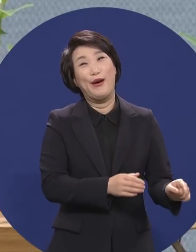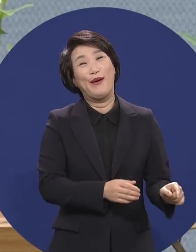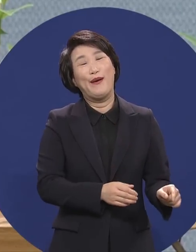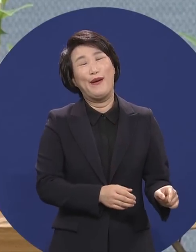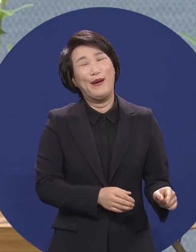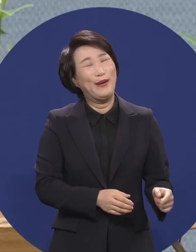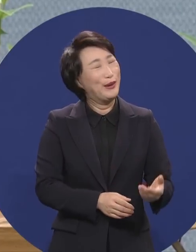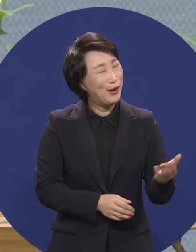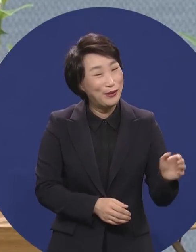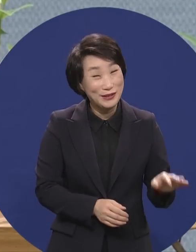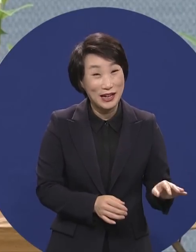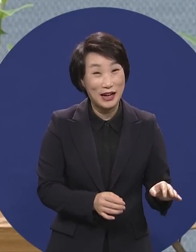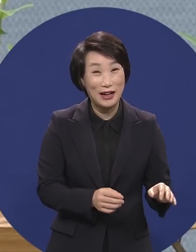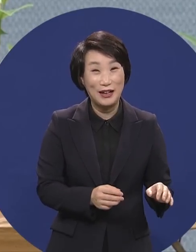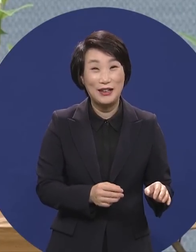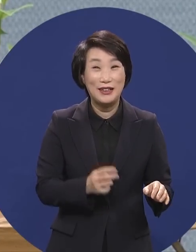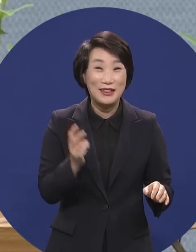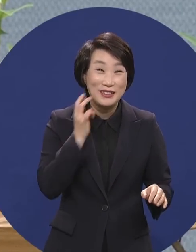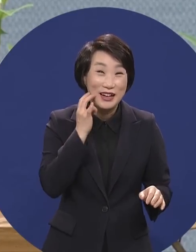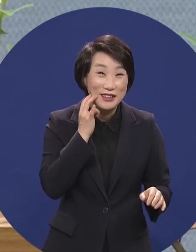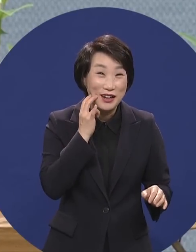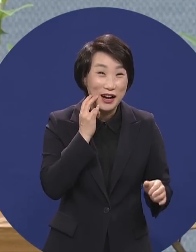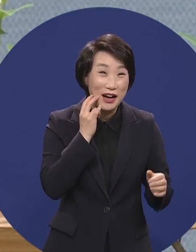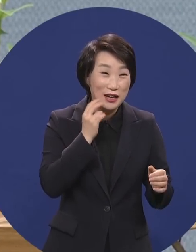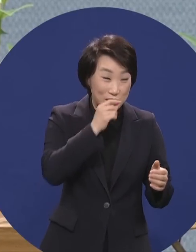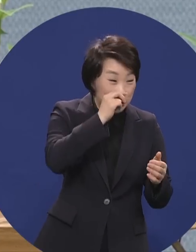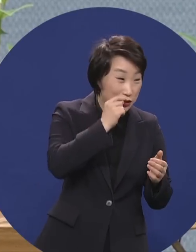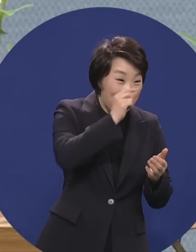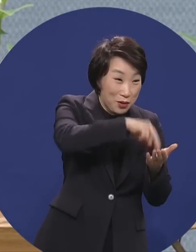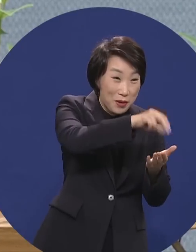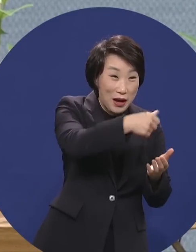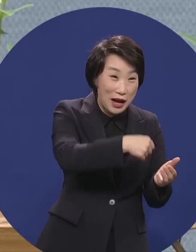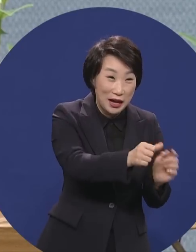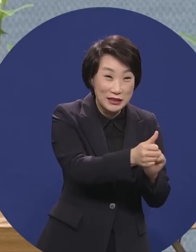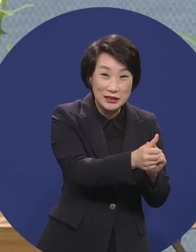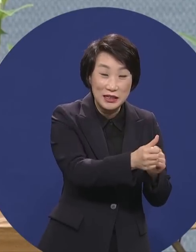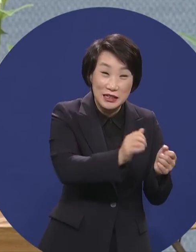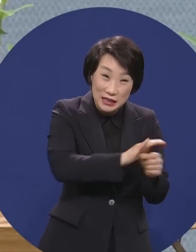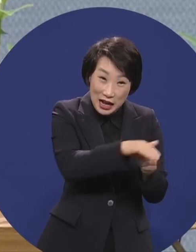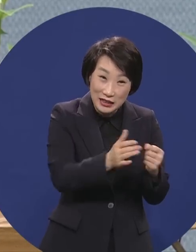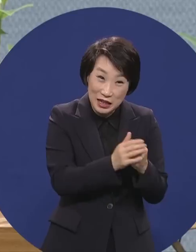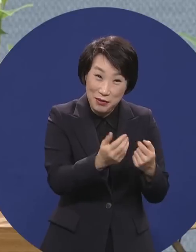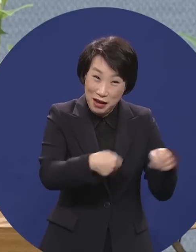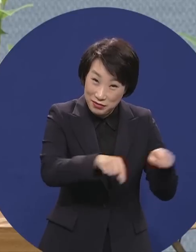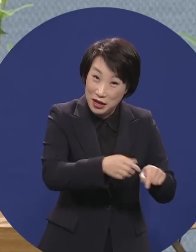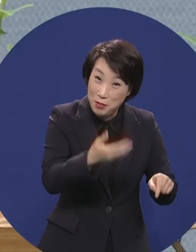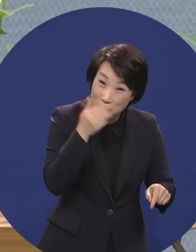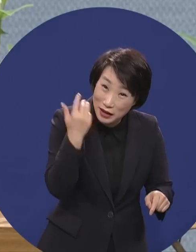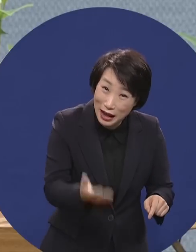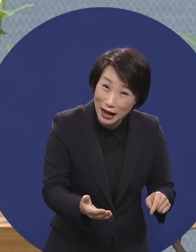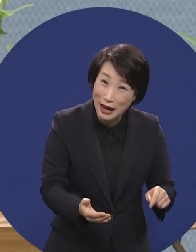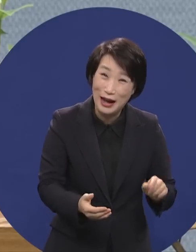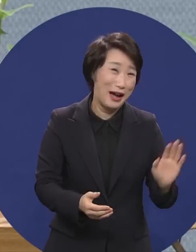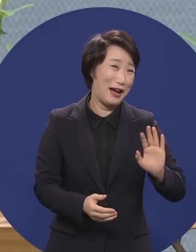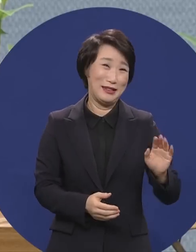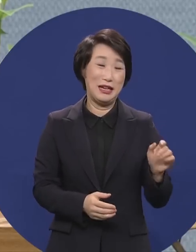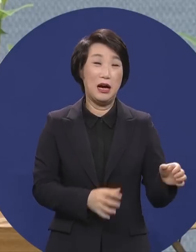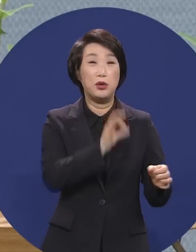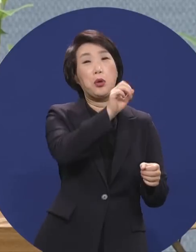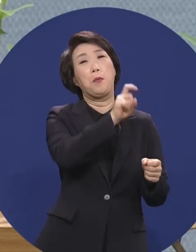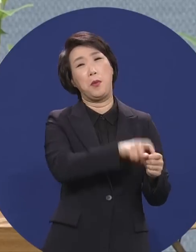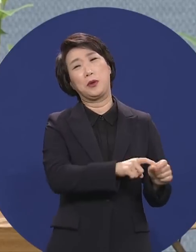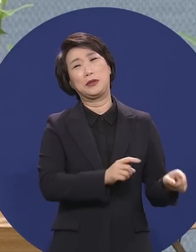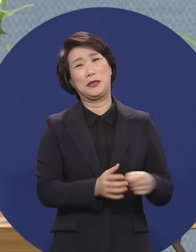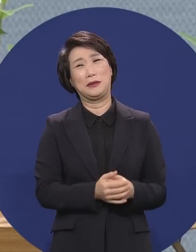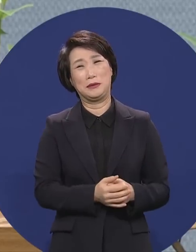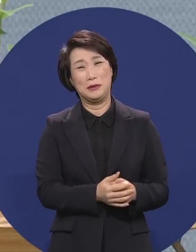여러분, 창기가 탕자를 사랑해서 옆에 가서 여러분 같이 먹었겠습니까? 그에게서 돈도